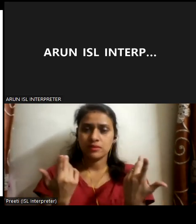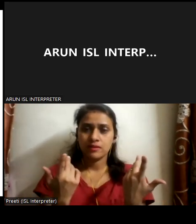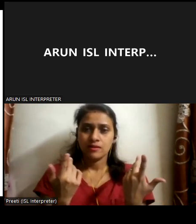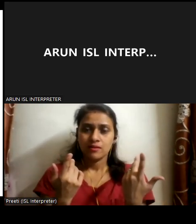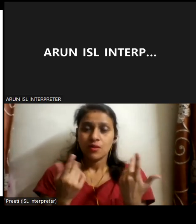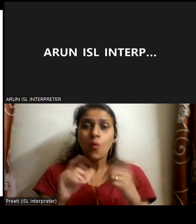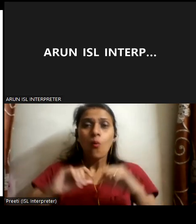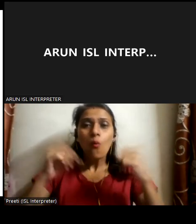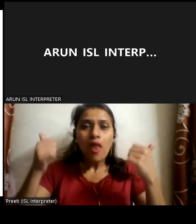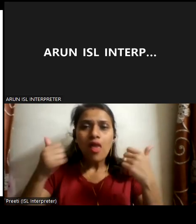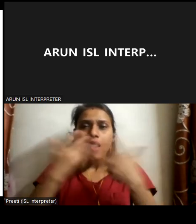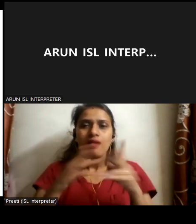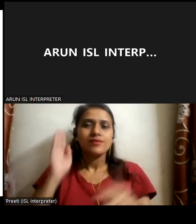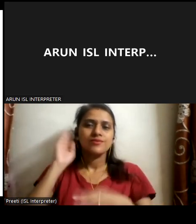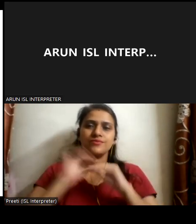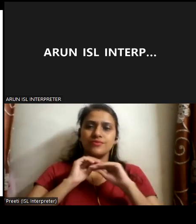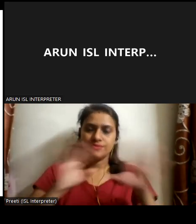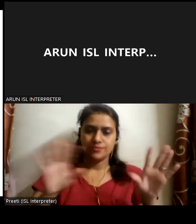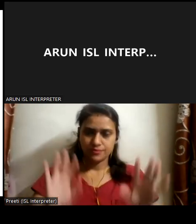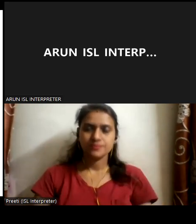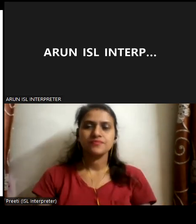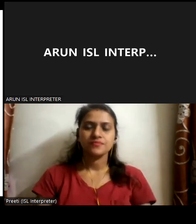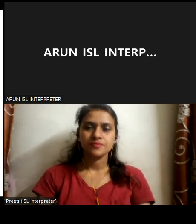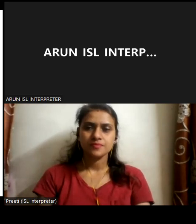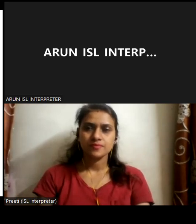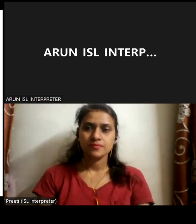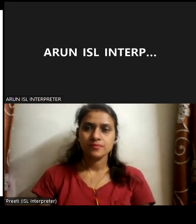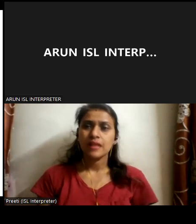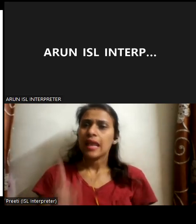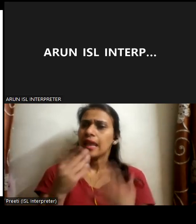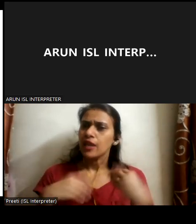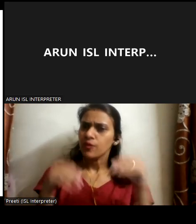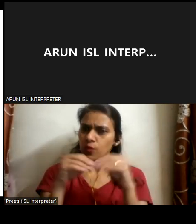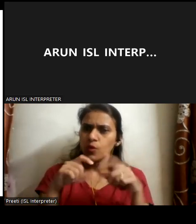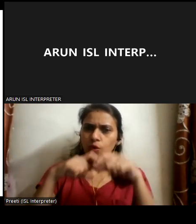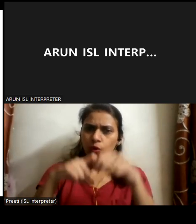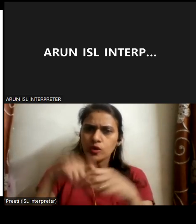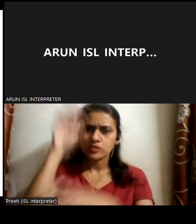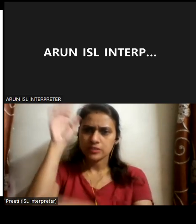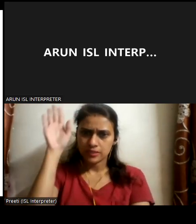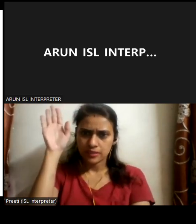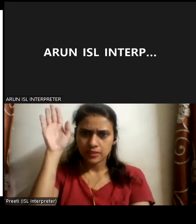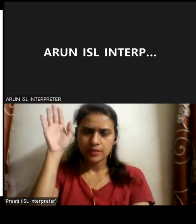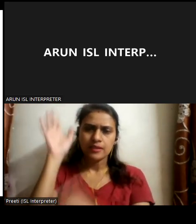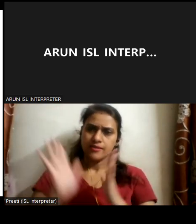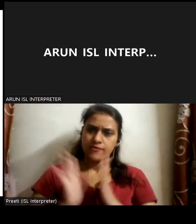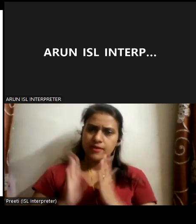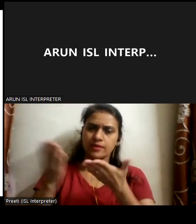भी आपको जानकारी पहुंची होगी। सो इफ देयर आर एनी फर्दर क्वेरीज इन द सेशन, लेट्स टेक इट अप।